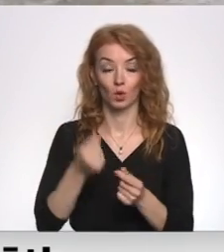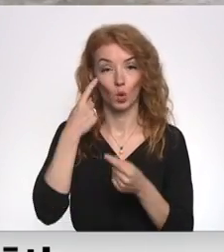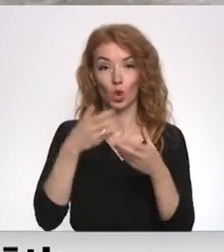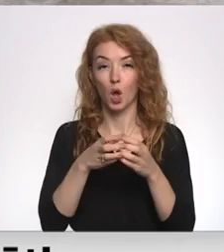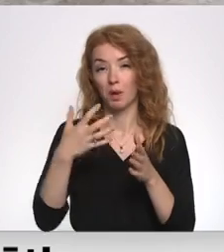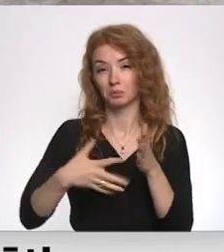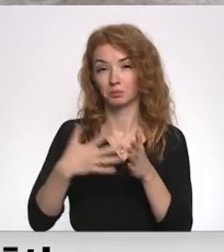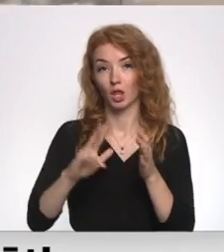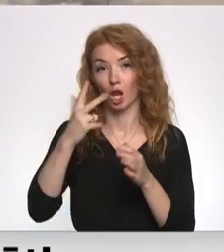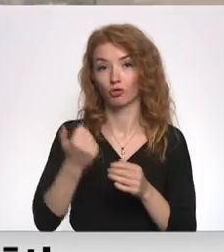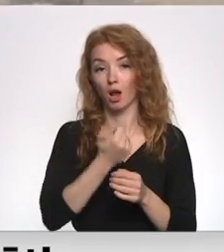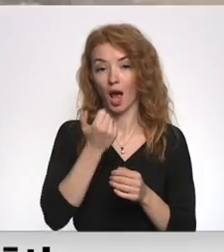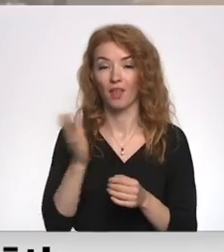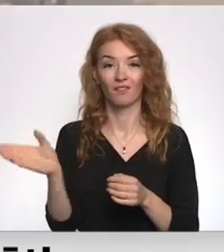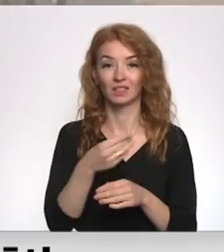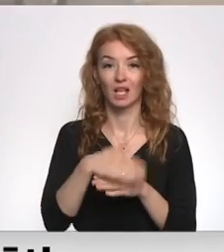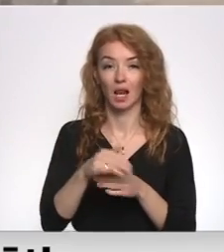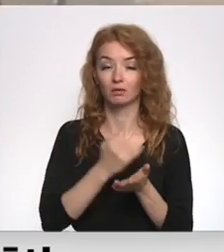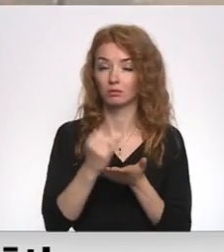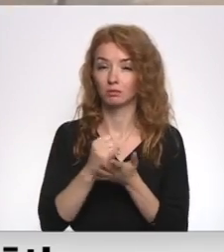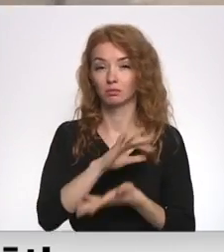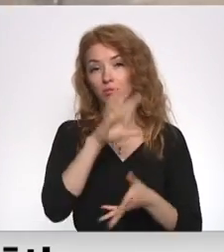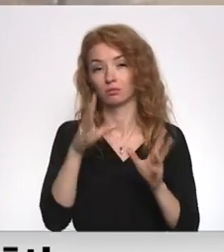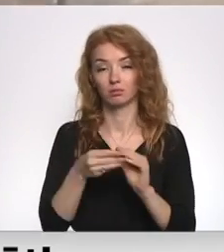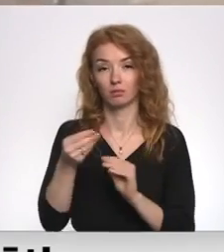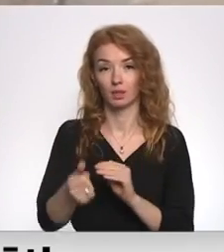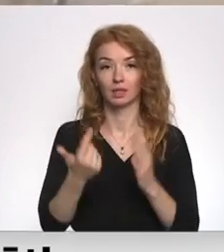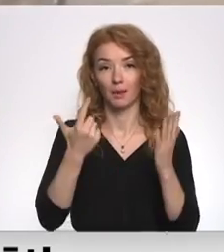ka trešajā gadā tīrot visas ietves, izmaksas